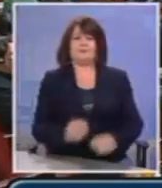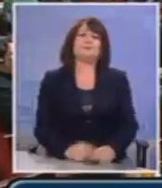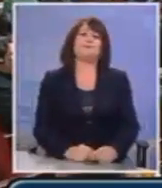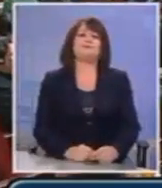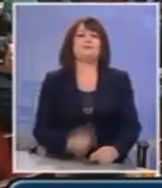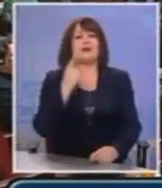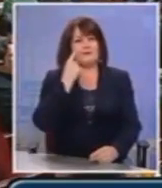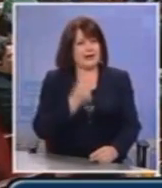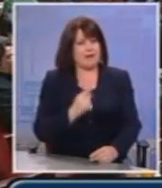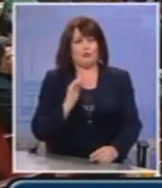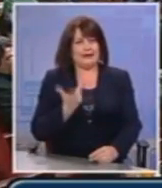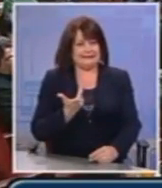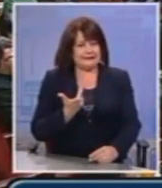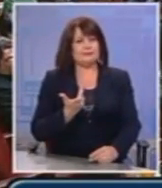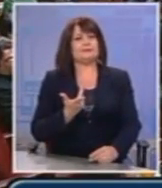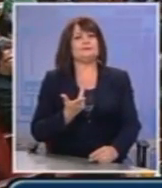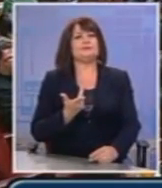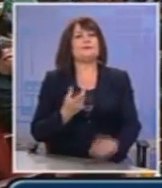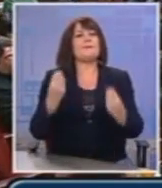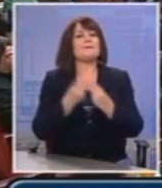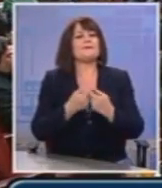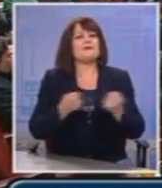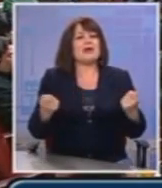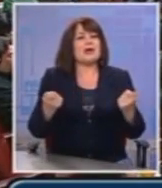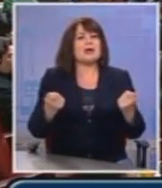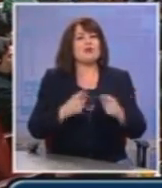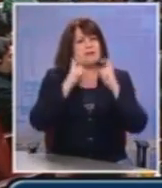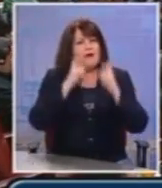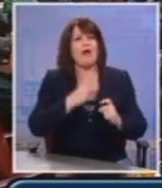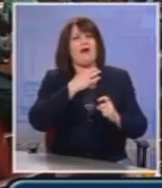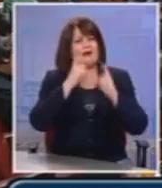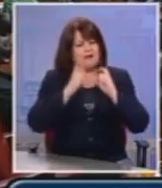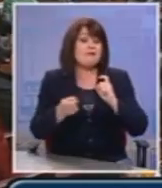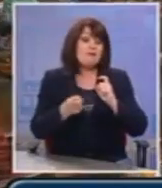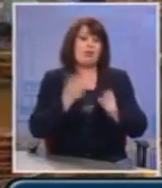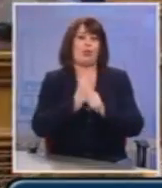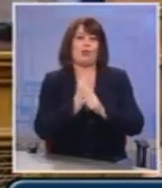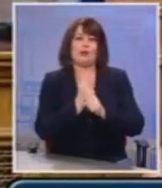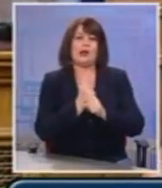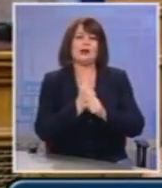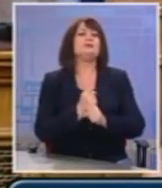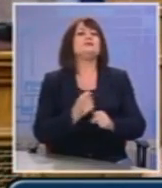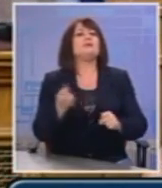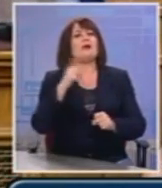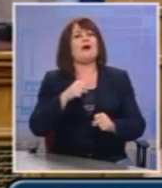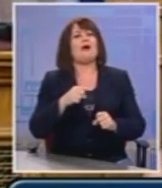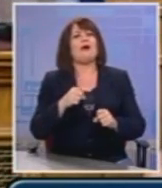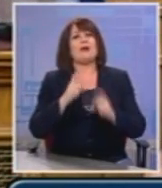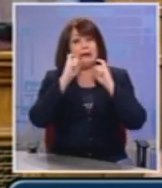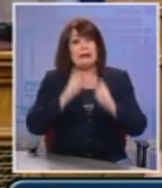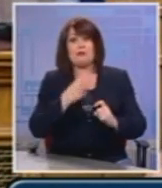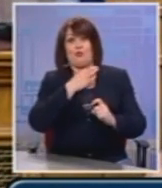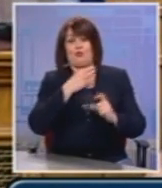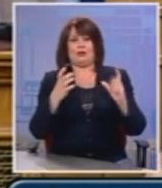παρατηρούμε δηλαδή μια ολοένα συχνότερη εφαρ γή μορφών καταναγκαστικής εργασίας η οποία σε σύνδεση με άλλες μορφές καταναγκαστικής